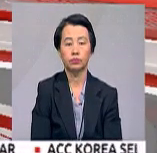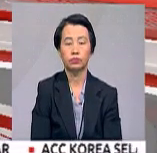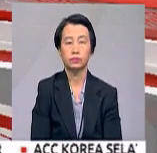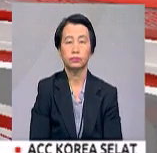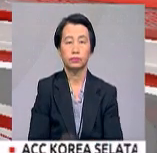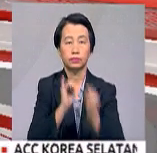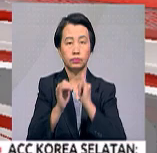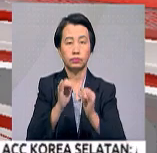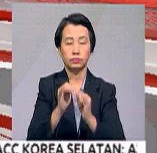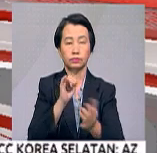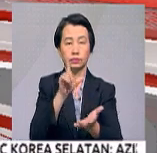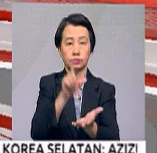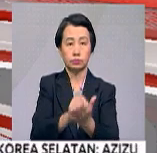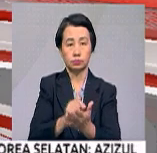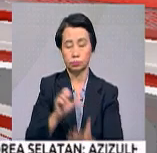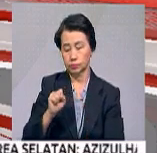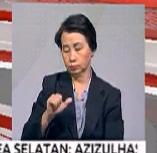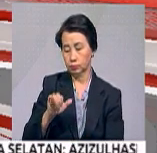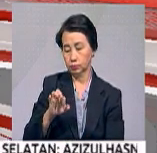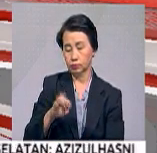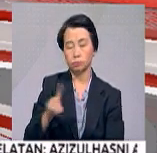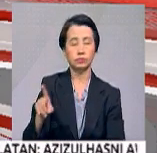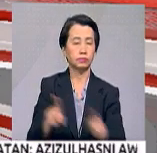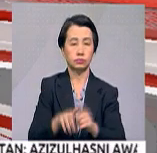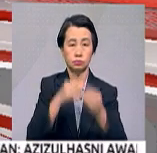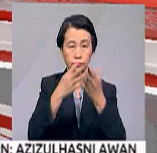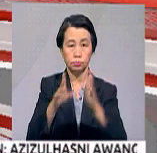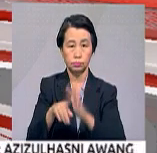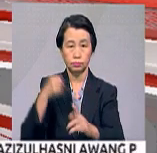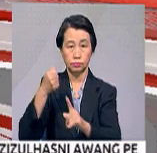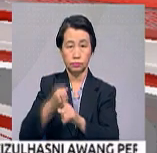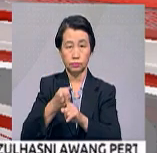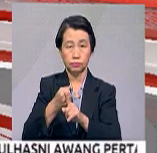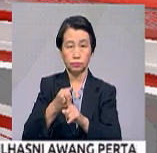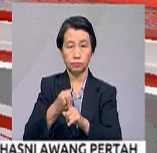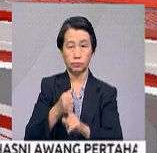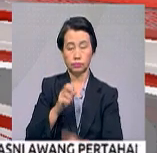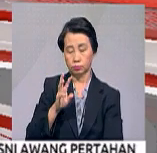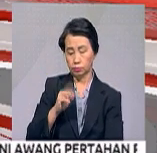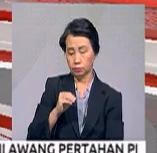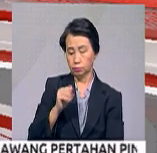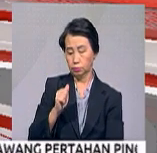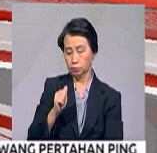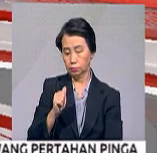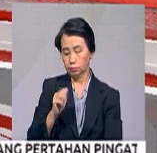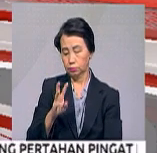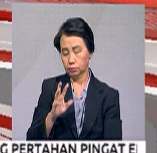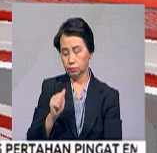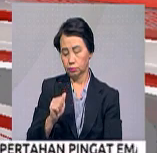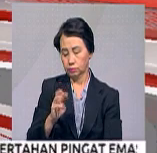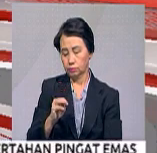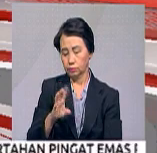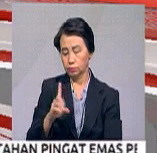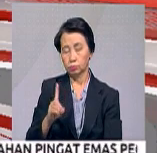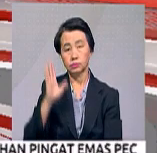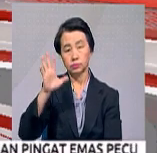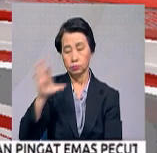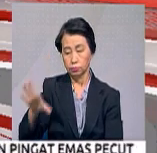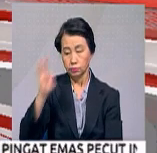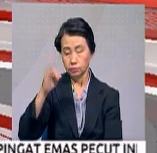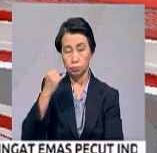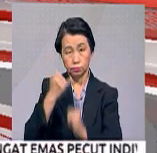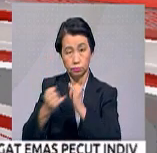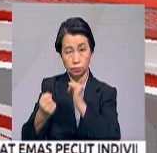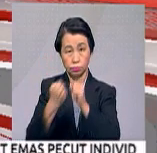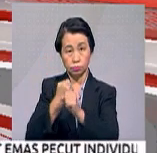Dalam sidang media yang sama, Syed Saddiq turut memaklumkan pengarah Akademi Mukhtadari AMD yang baru akan dilantik selewat-lewatnya hujung tahun